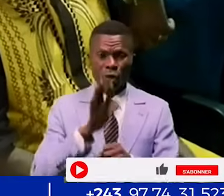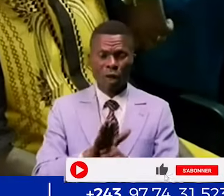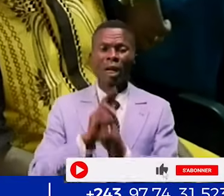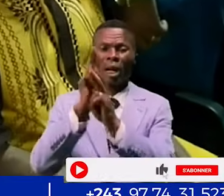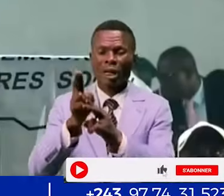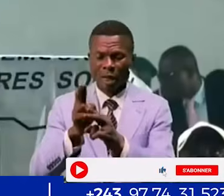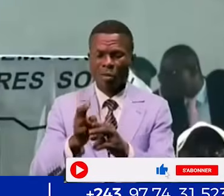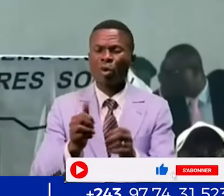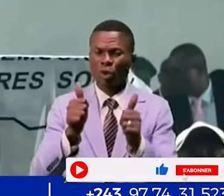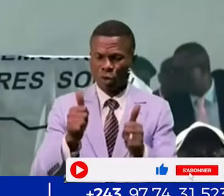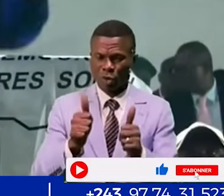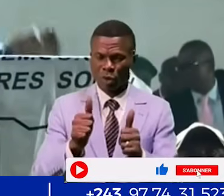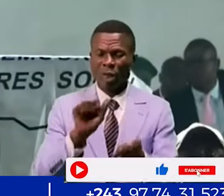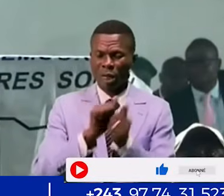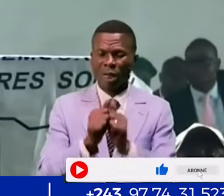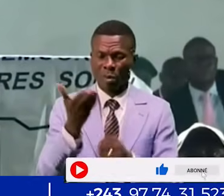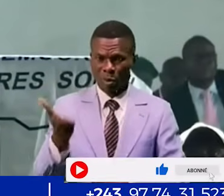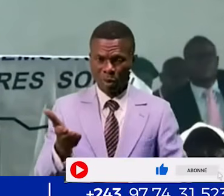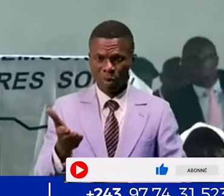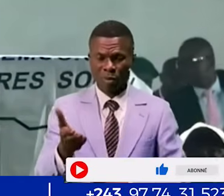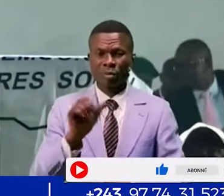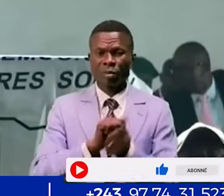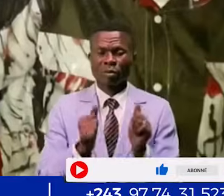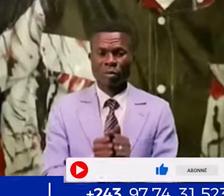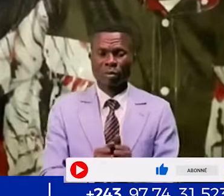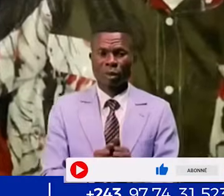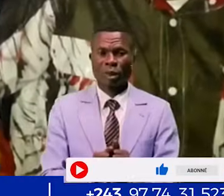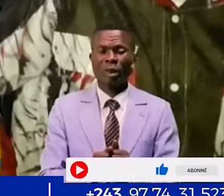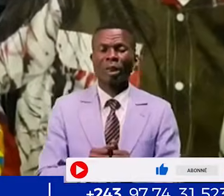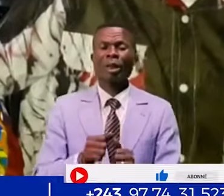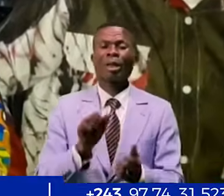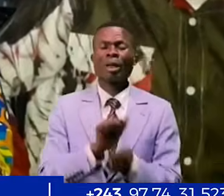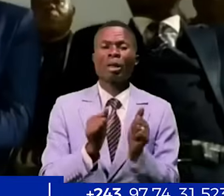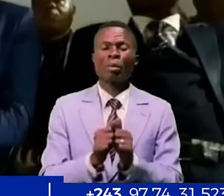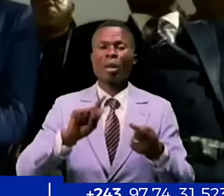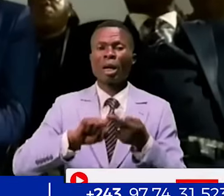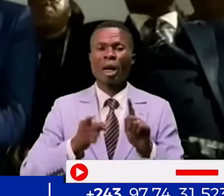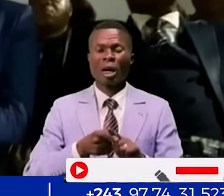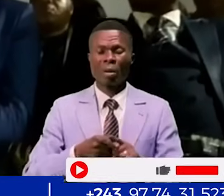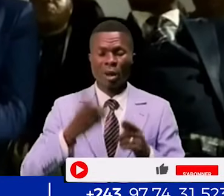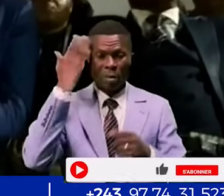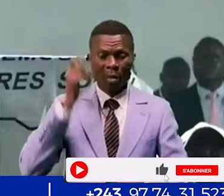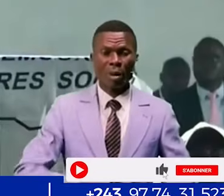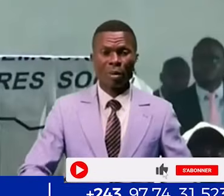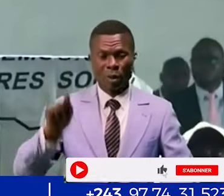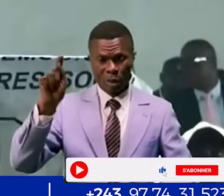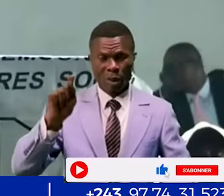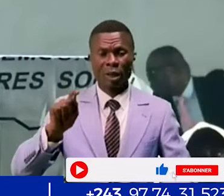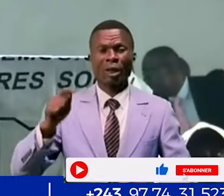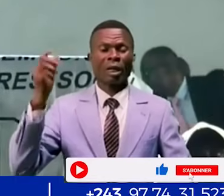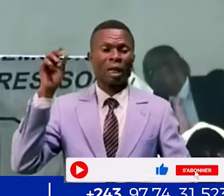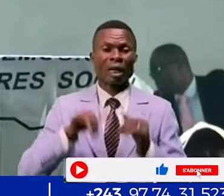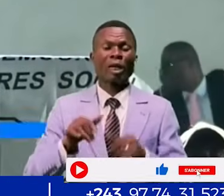réponse proportionnelle à leurs menaces. À la question de reconnaissance des familles des compagnons d'Étienne Tshisekedi dans la lutte, le numéro 1